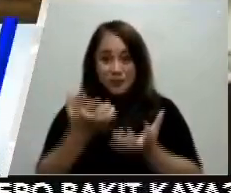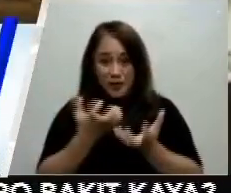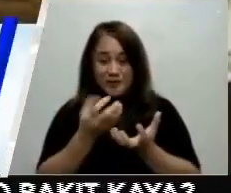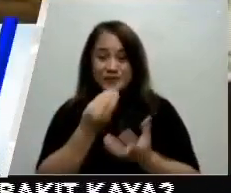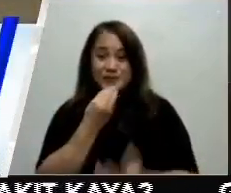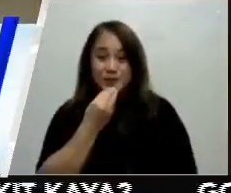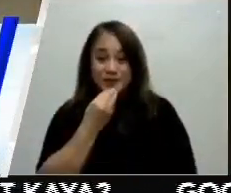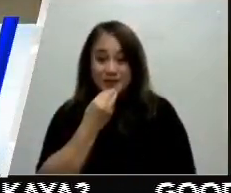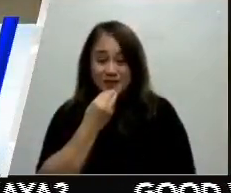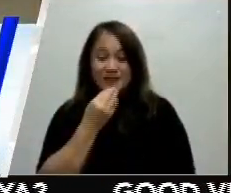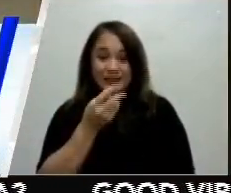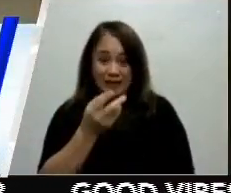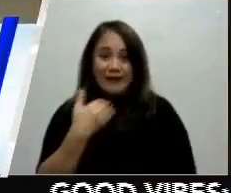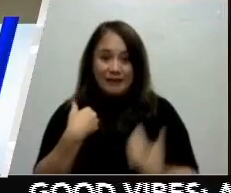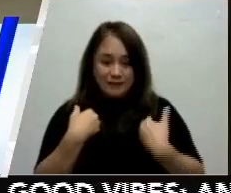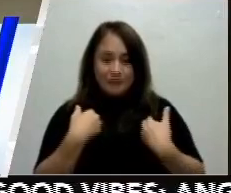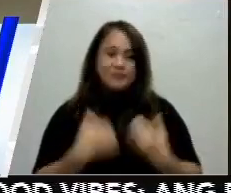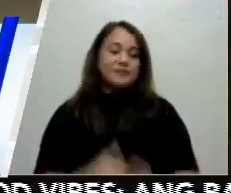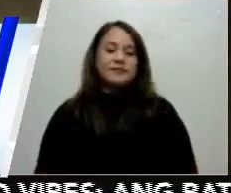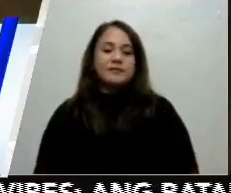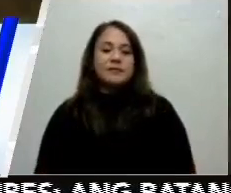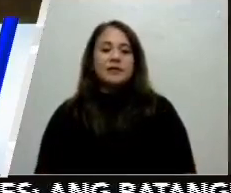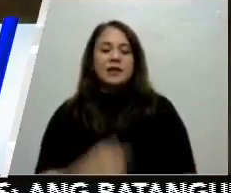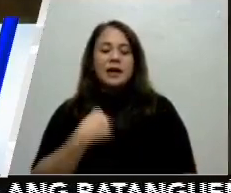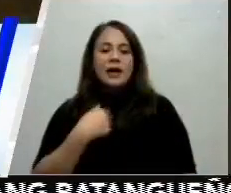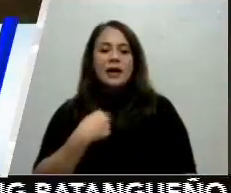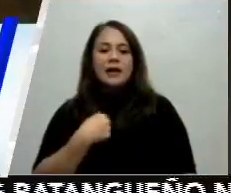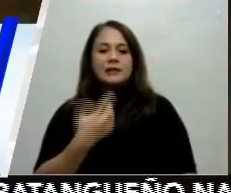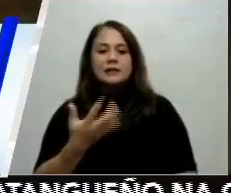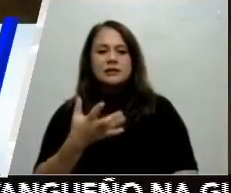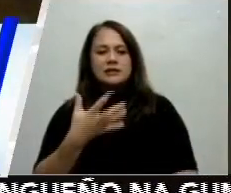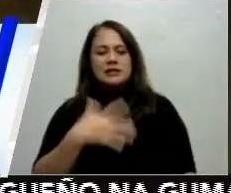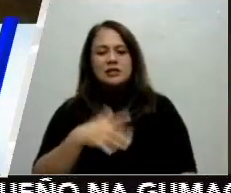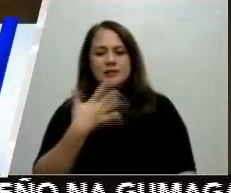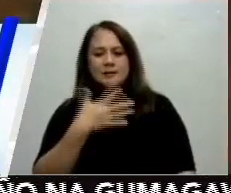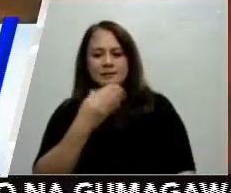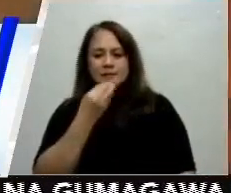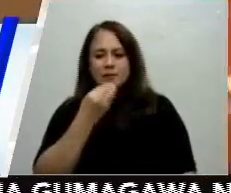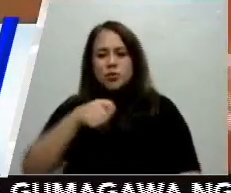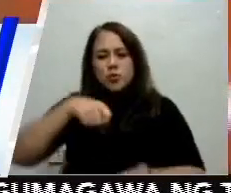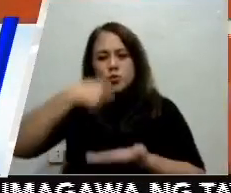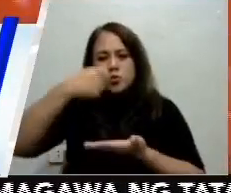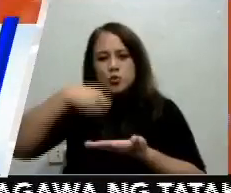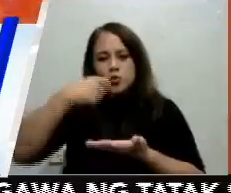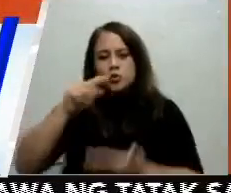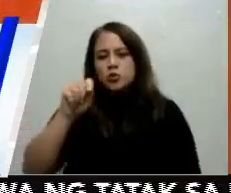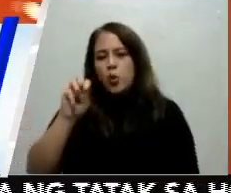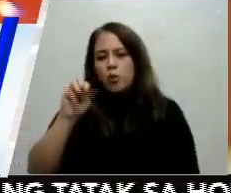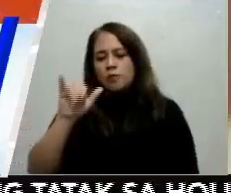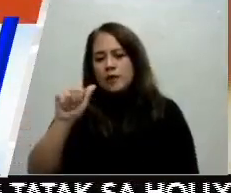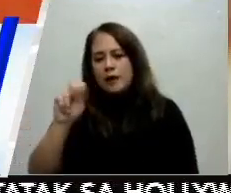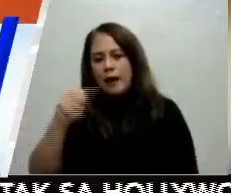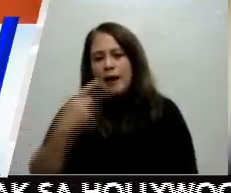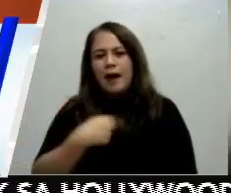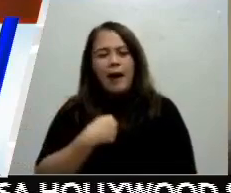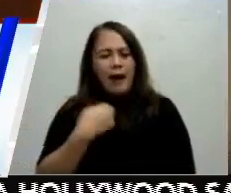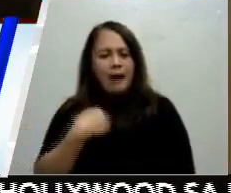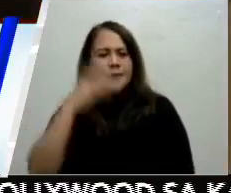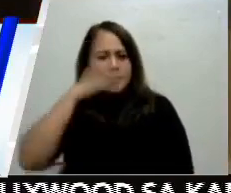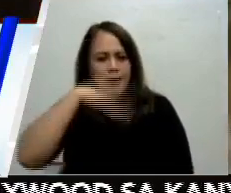comfort food. Tiyak na mag-iinit ang inyong tiyan sa sabaw ng tom yam goong na may sipa ng anghang at